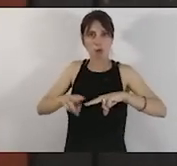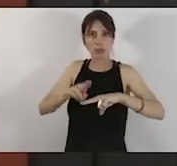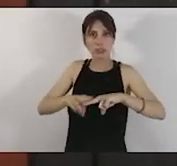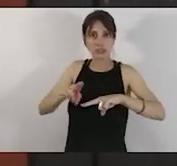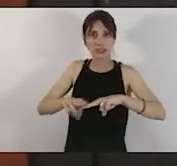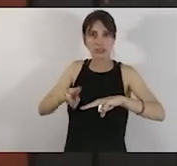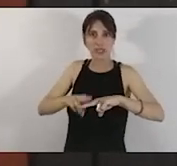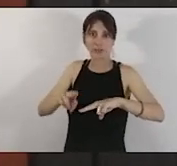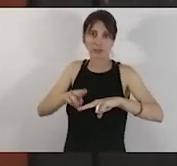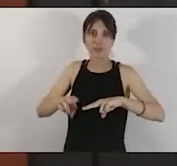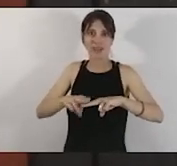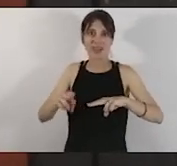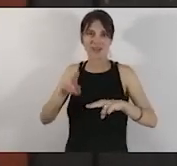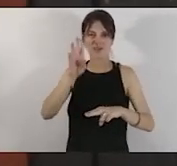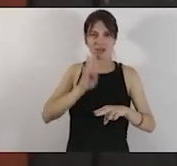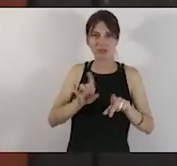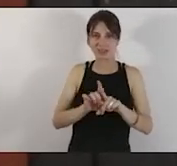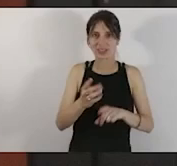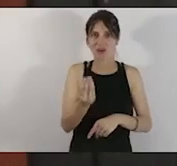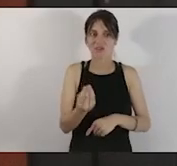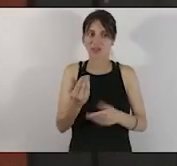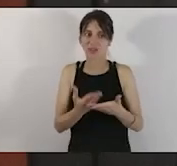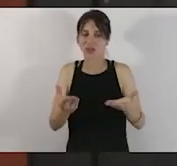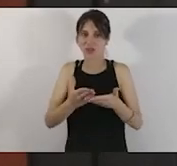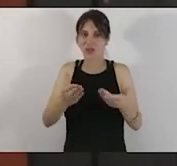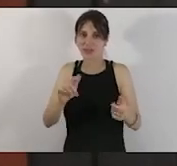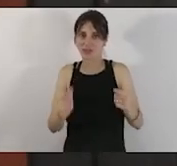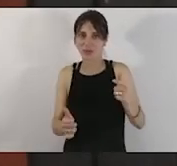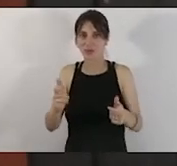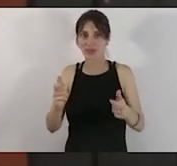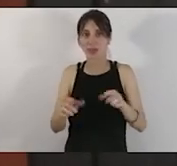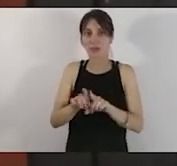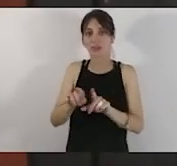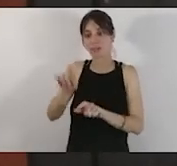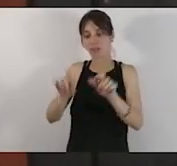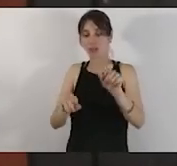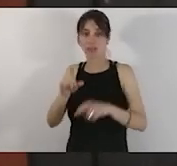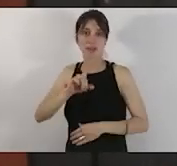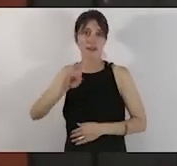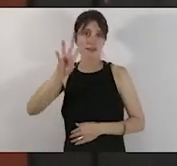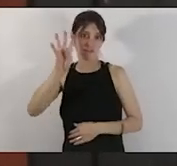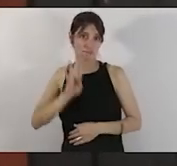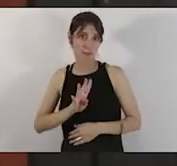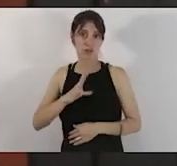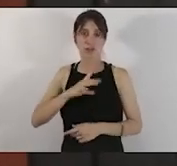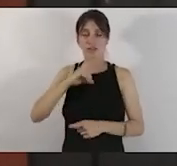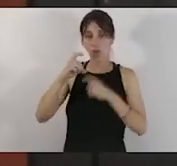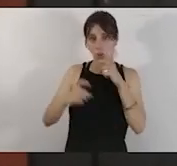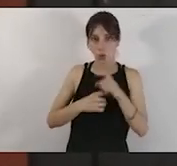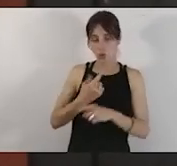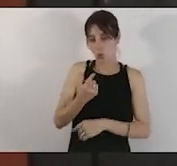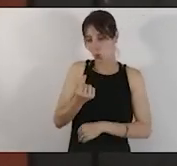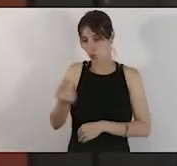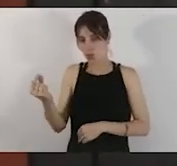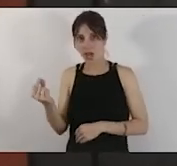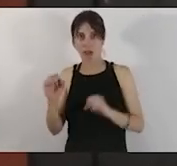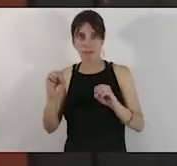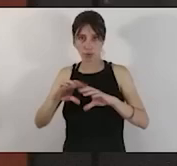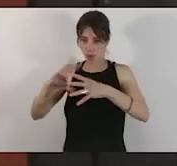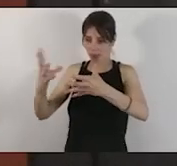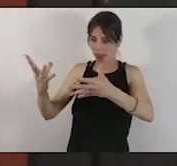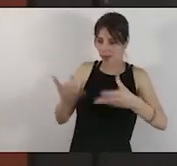en difficulté et des femmes victimes subissant des violences conjugales dans un lieu de vie modernisé et adapté à leur